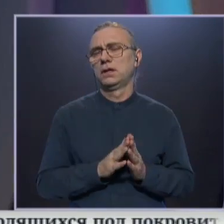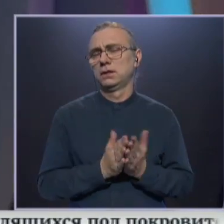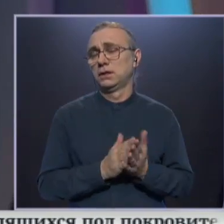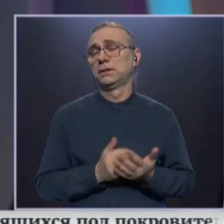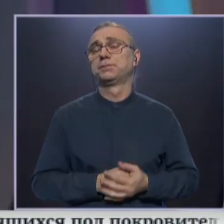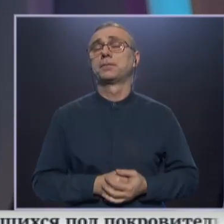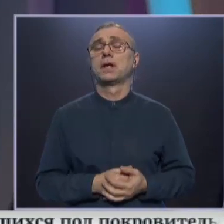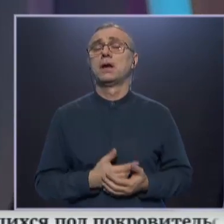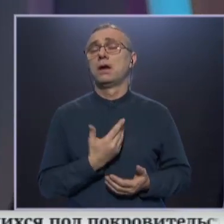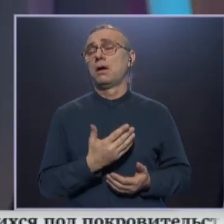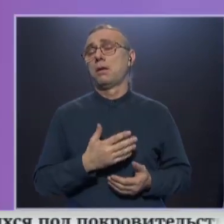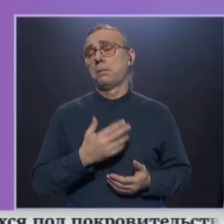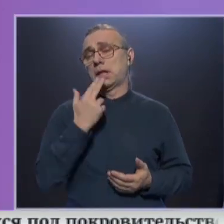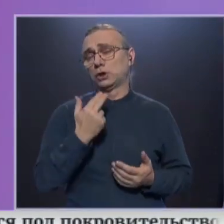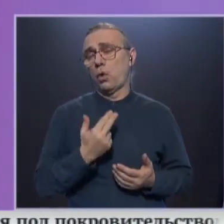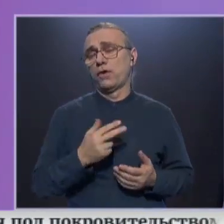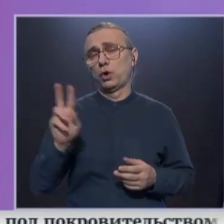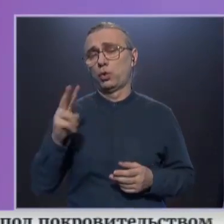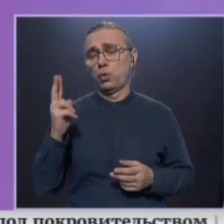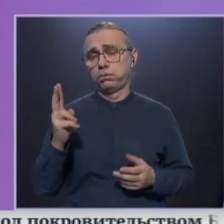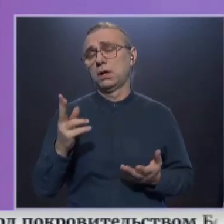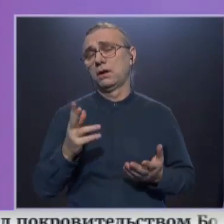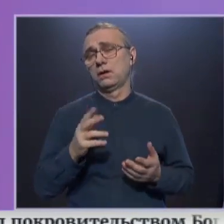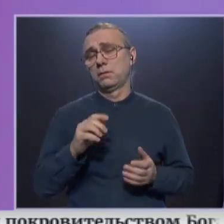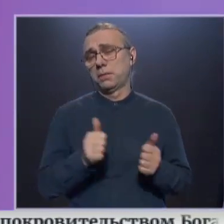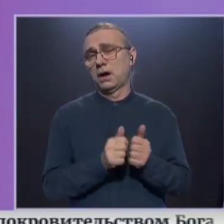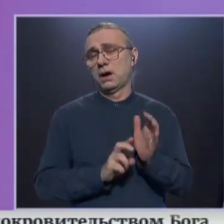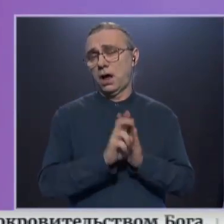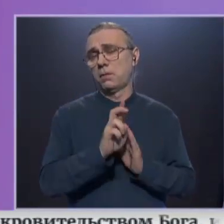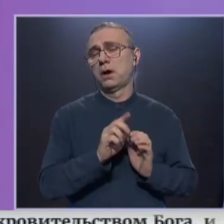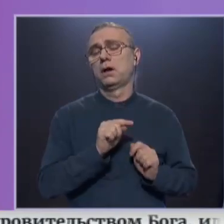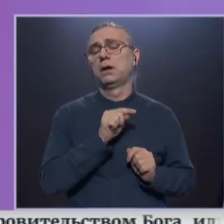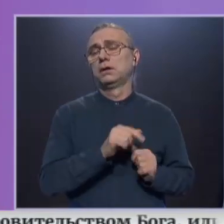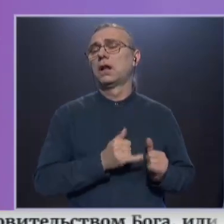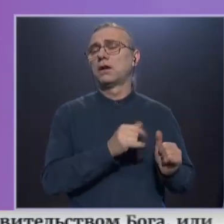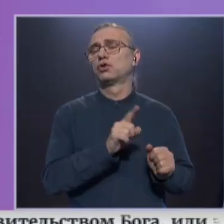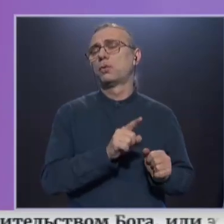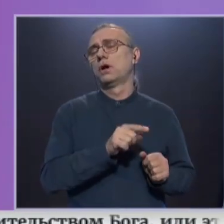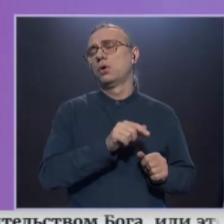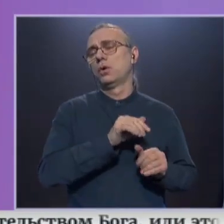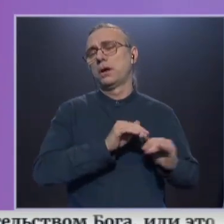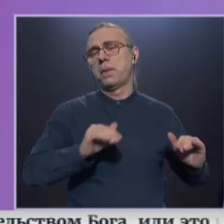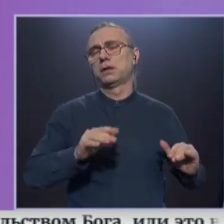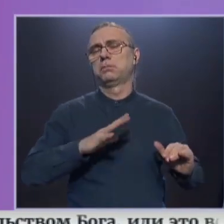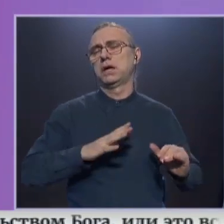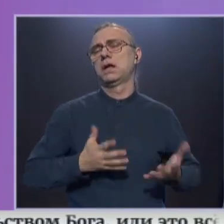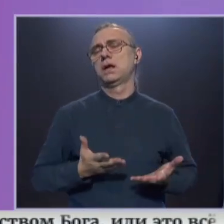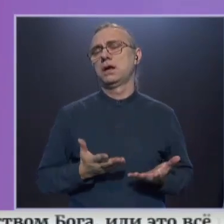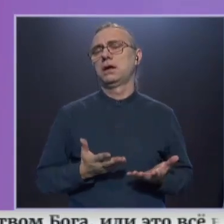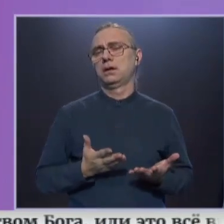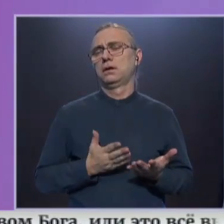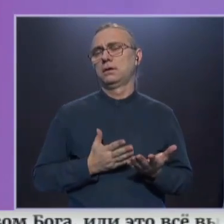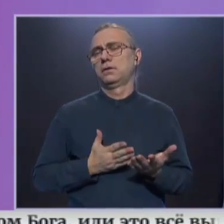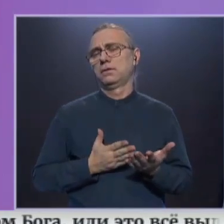среда для детей, чтобы у них был воцерковленный круг общения. Не для того, что, ой, там будут поймальчики, которые дурному не научат.